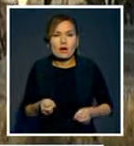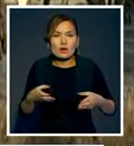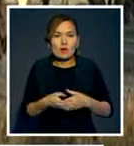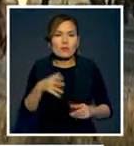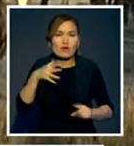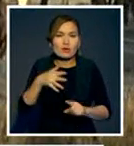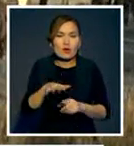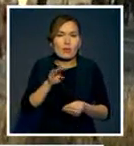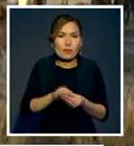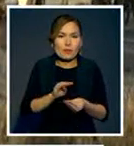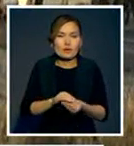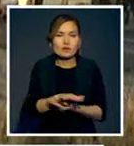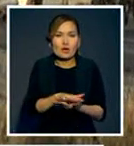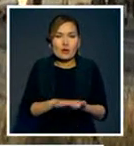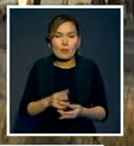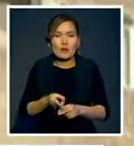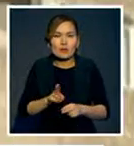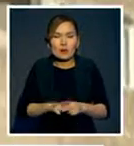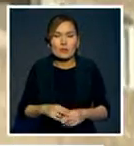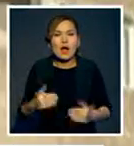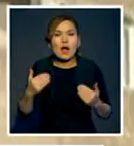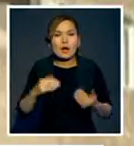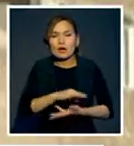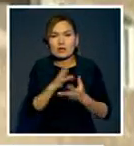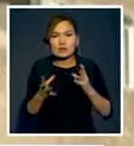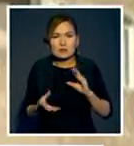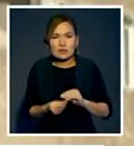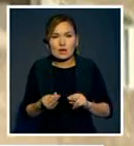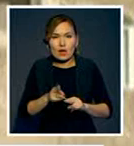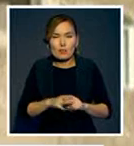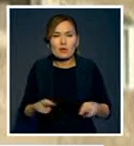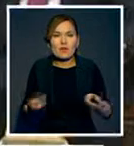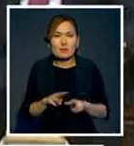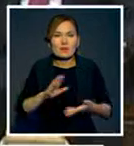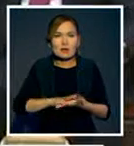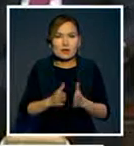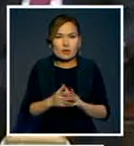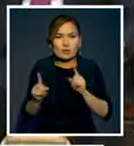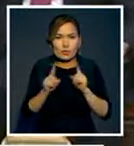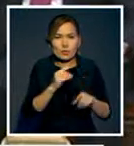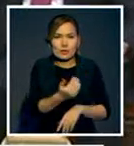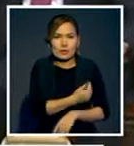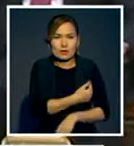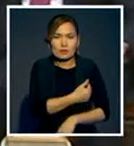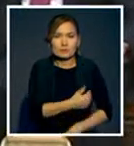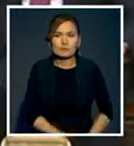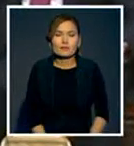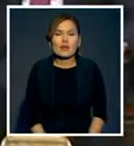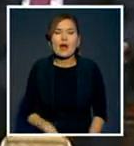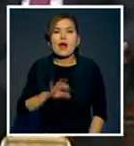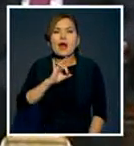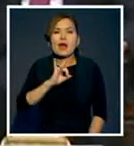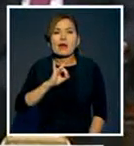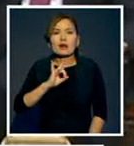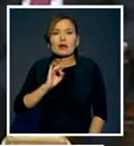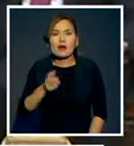Премьер-министр Хайдер Әл-Абади күрдтер тәуелсіздіктен толық бас тартқанда ғана диалогқа келісетінін мәлімдеді. Ирактың қандайда